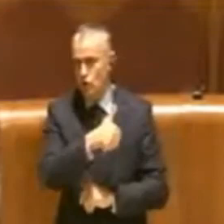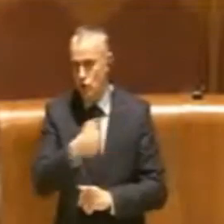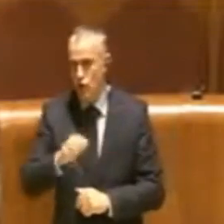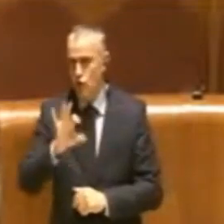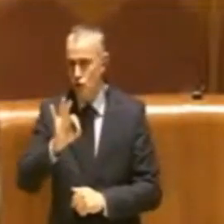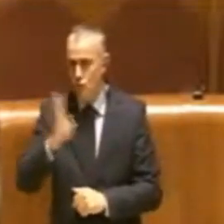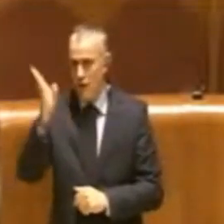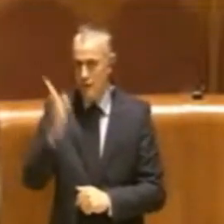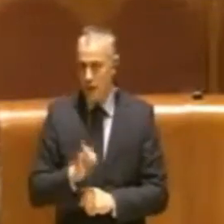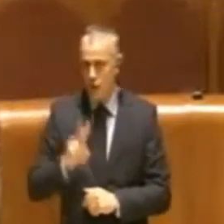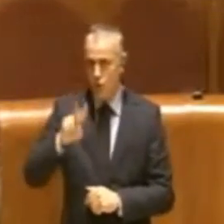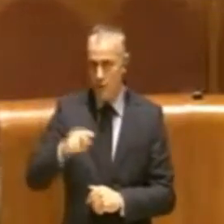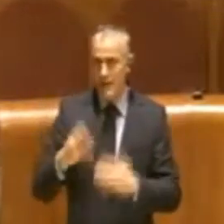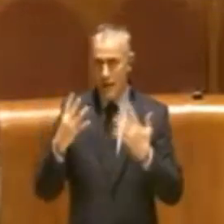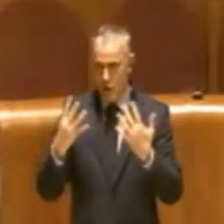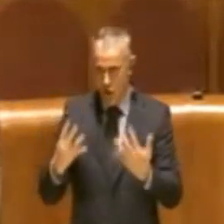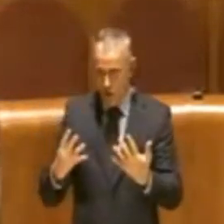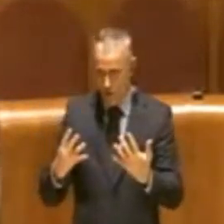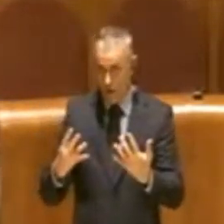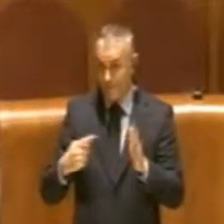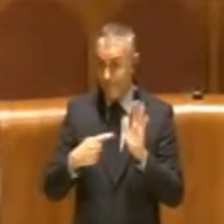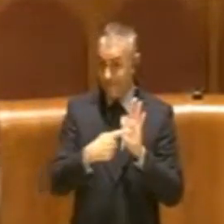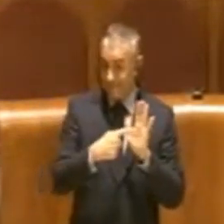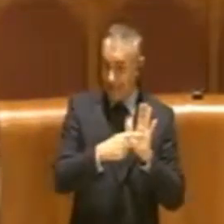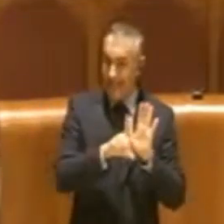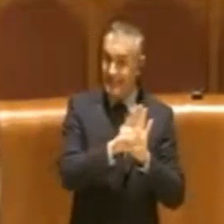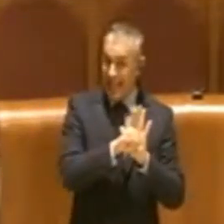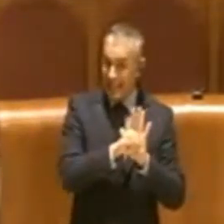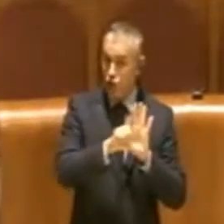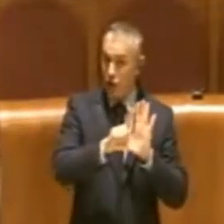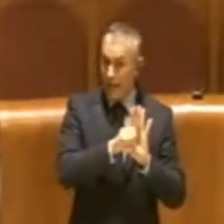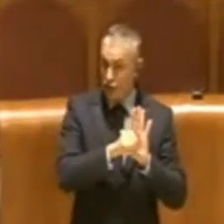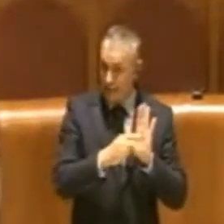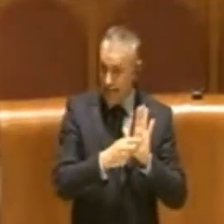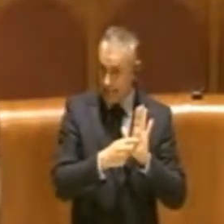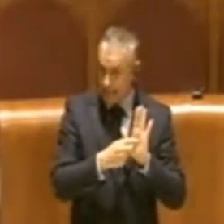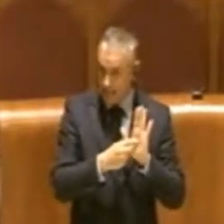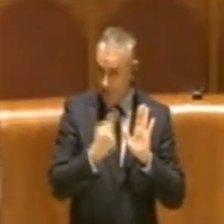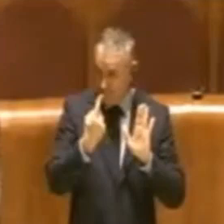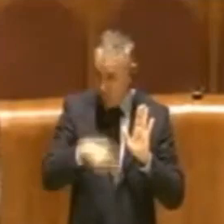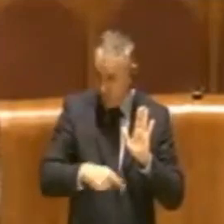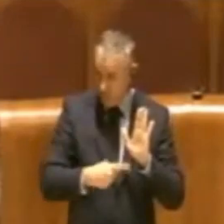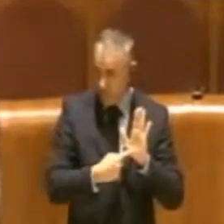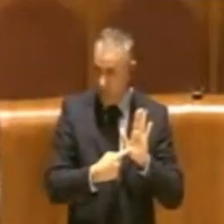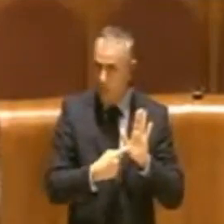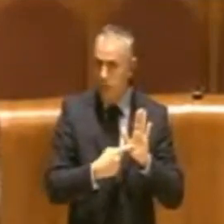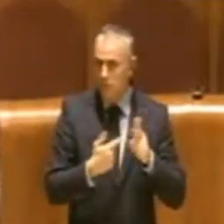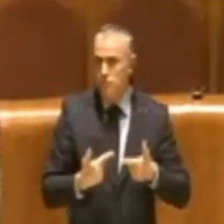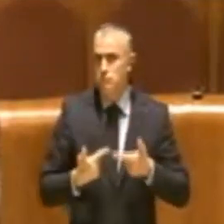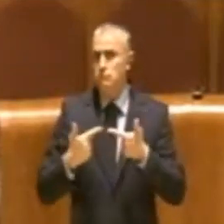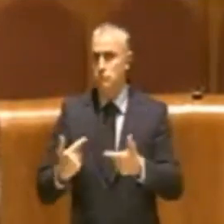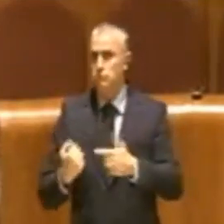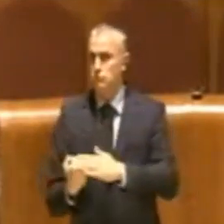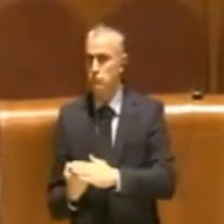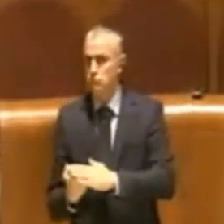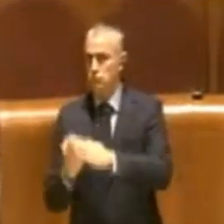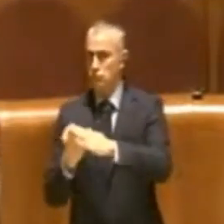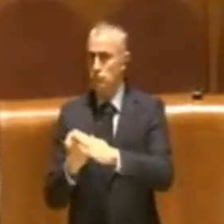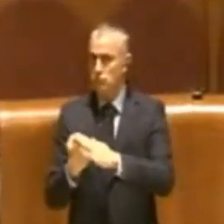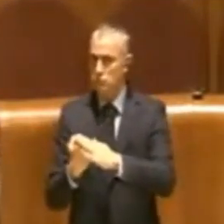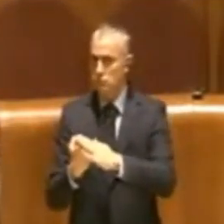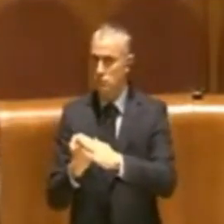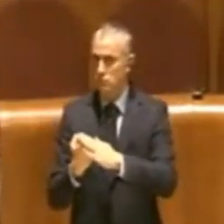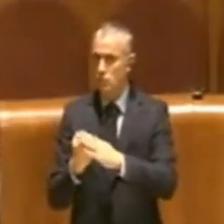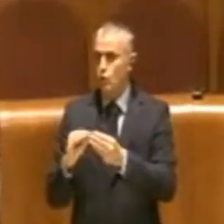del 2009 che appunto ha diciamo, rafforzato questo tipo